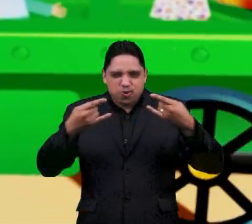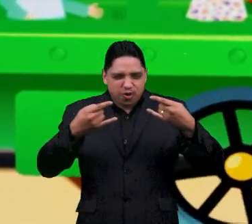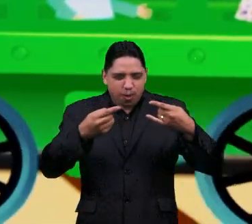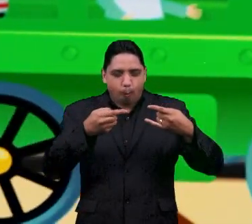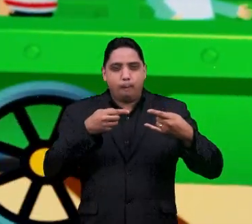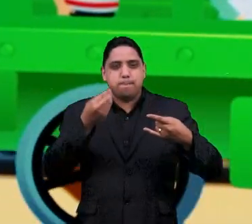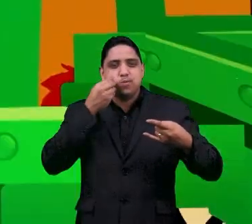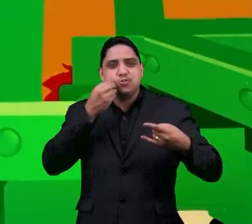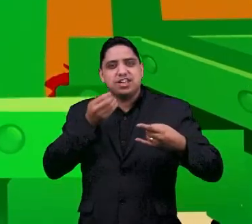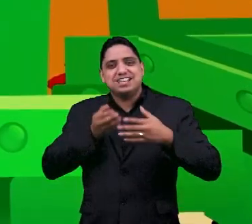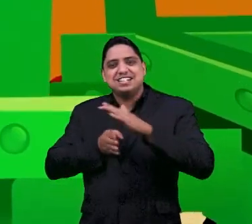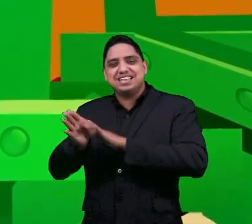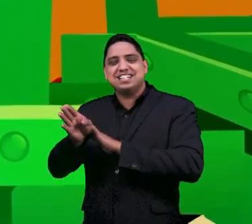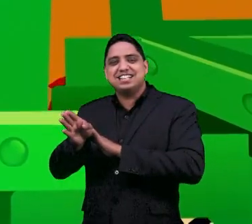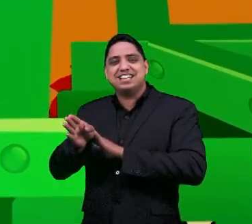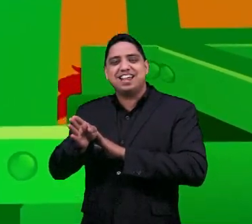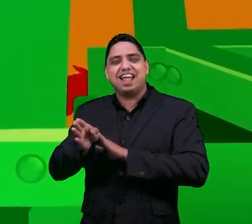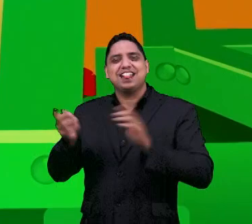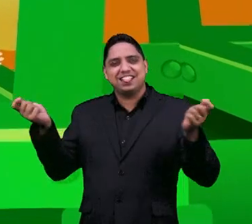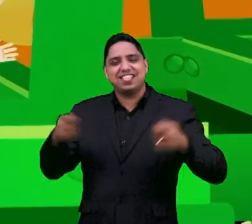de passagem nesse trem.